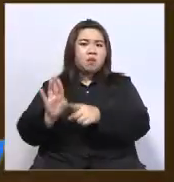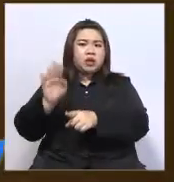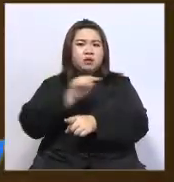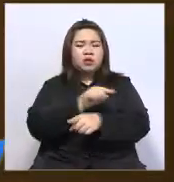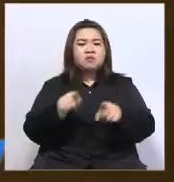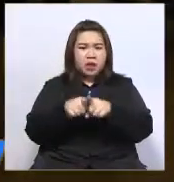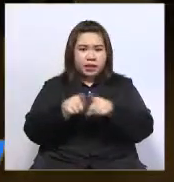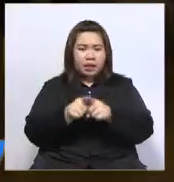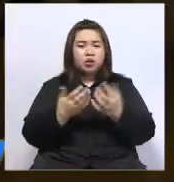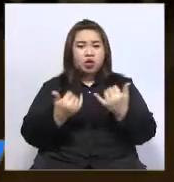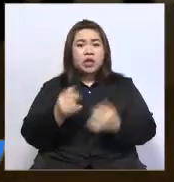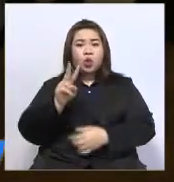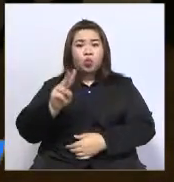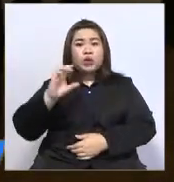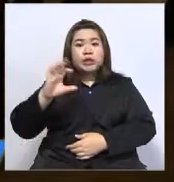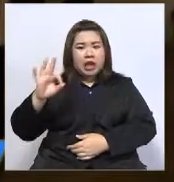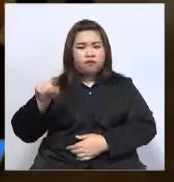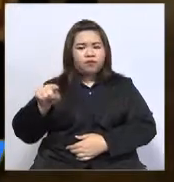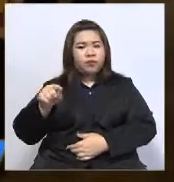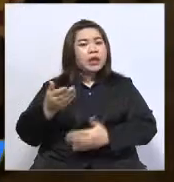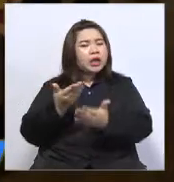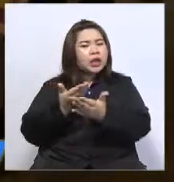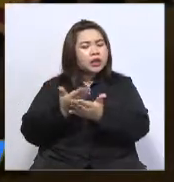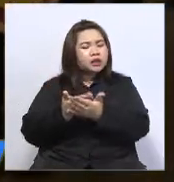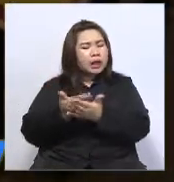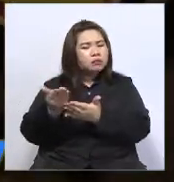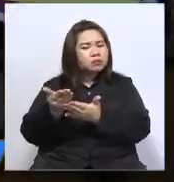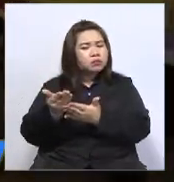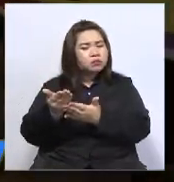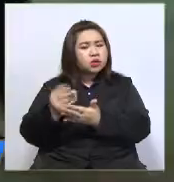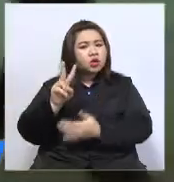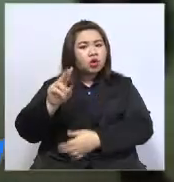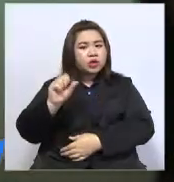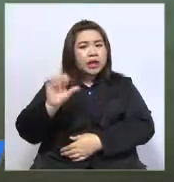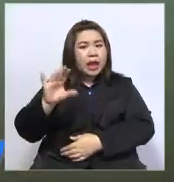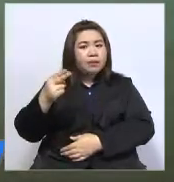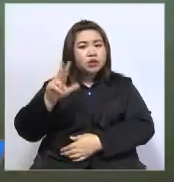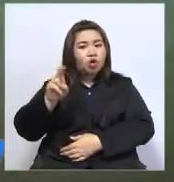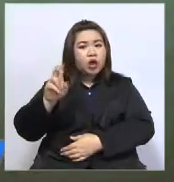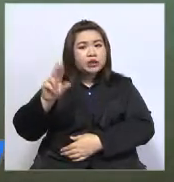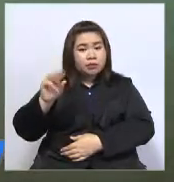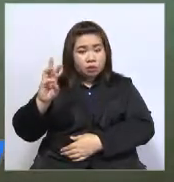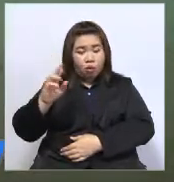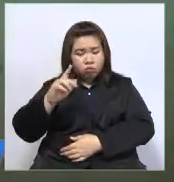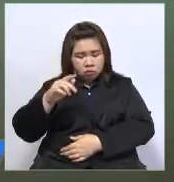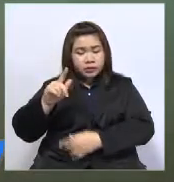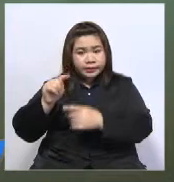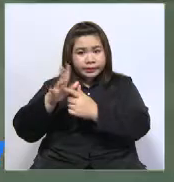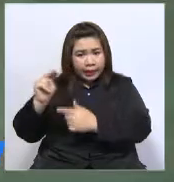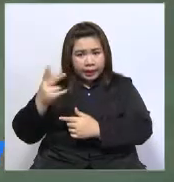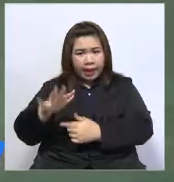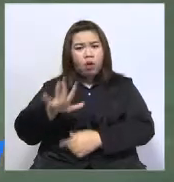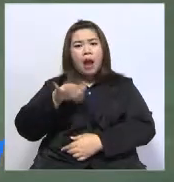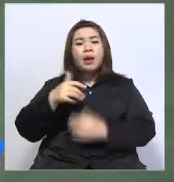ครับตอนนี้ VCF นั้นประมูลไป 252,236 ตันรับมอบไปแล้ว 5,837